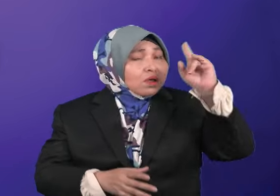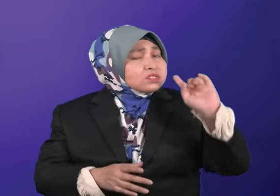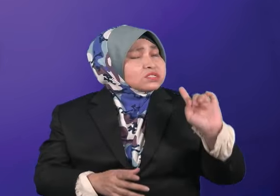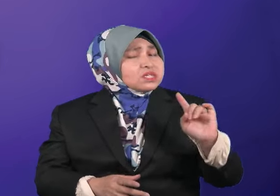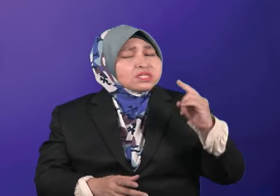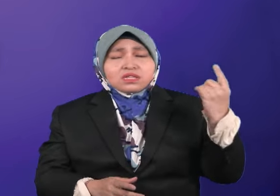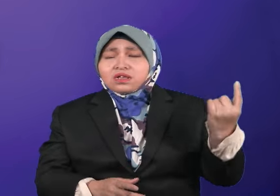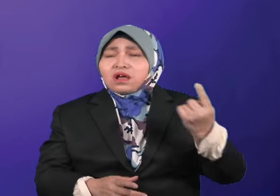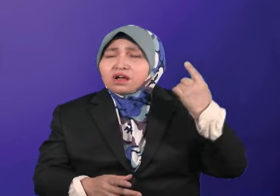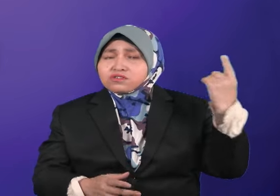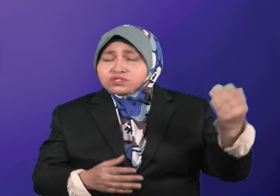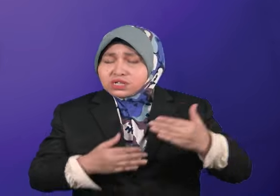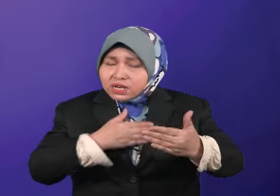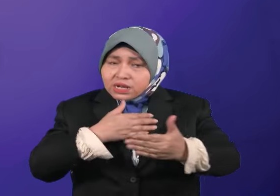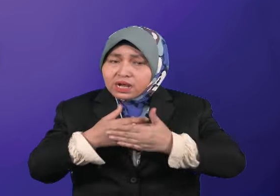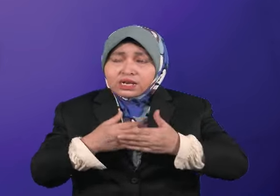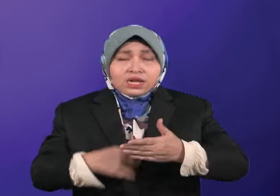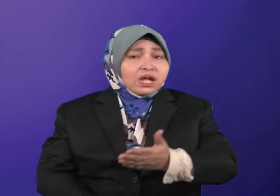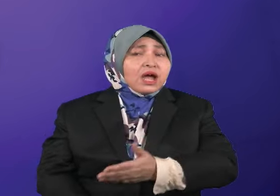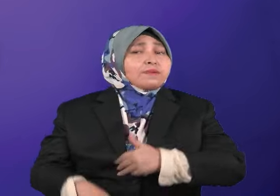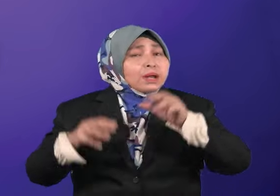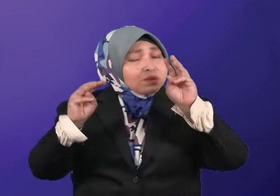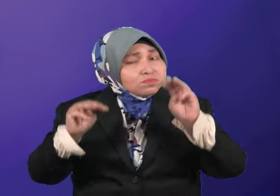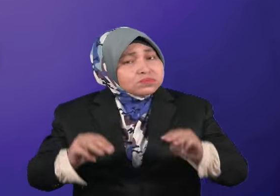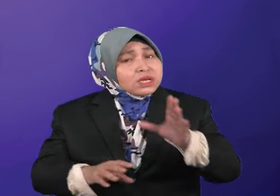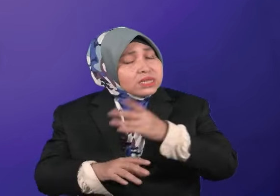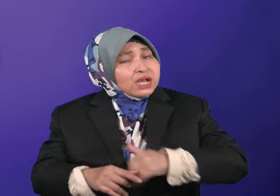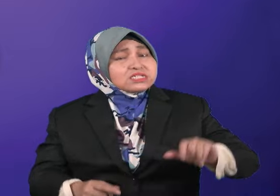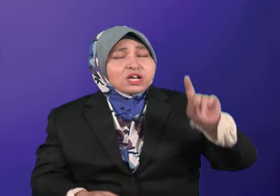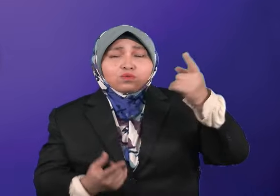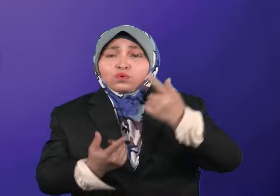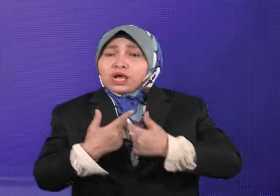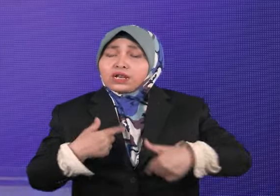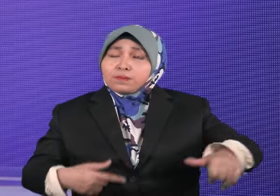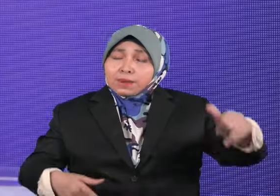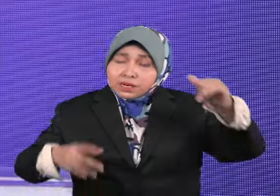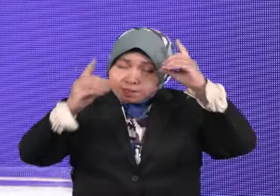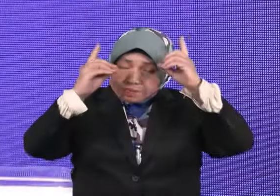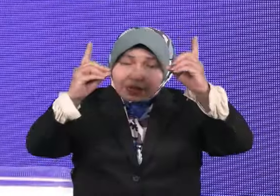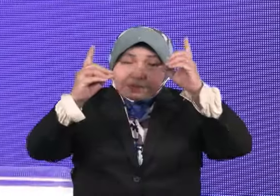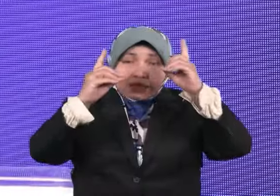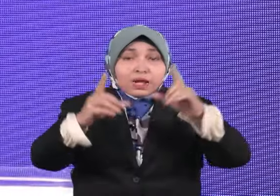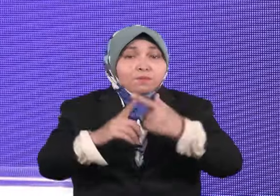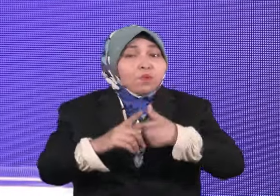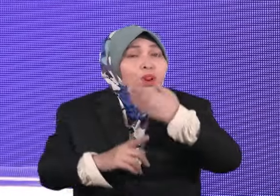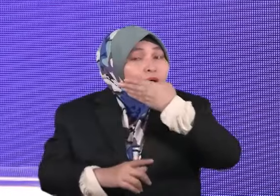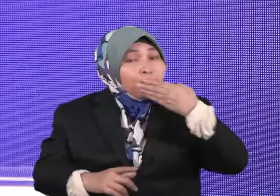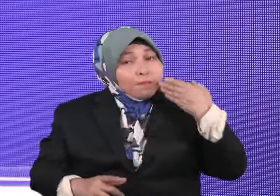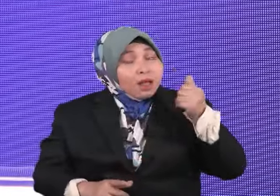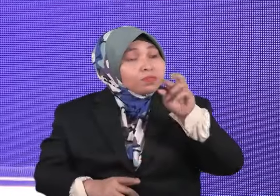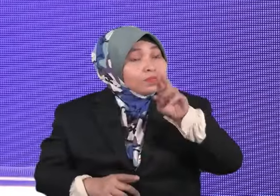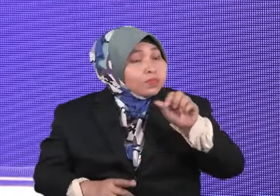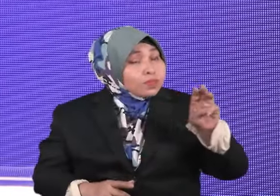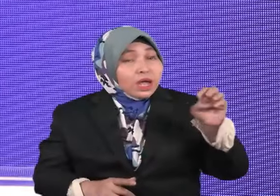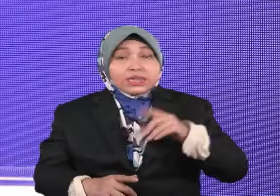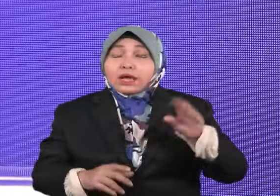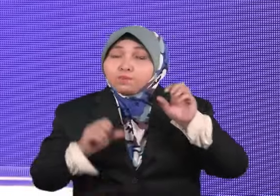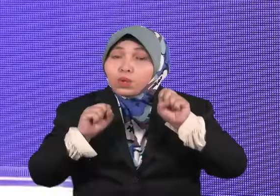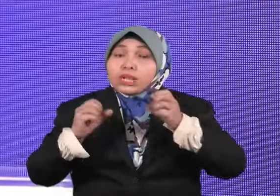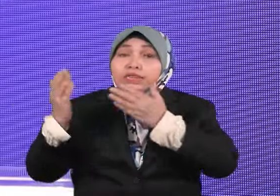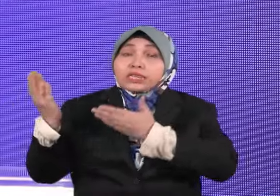dengan hamba-Nya, dan ini adalah salah satu daripada tarbiyah pada bulan Ramadan, dan juga ianya boleh